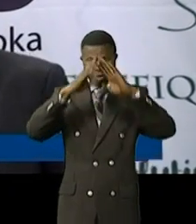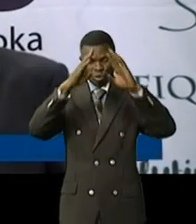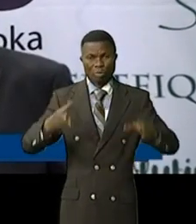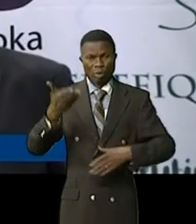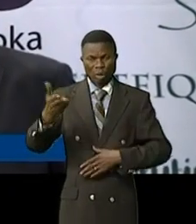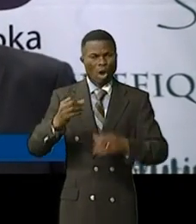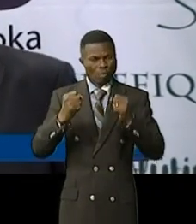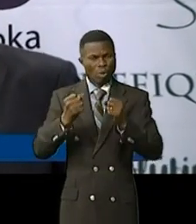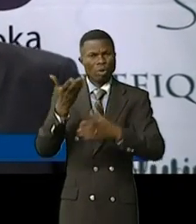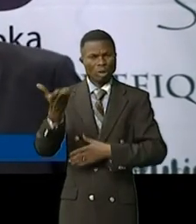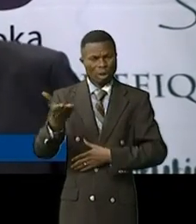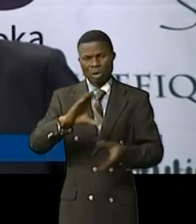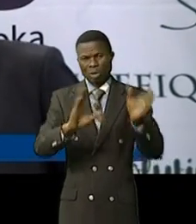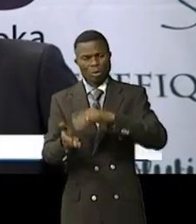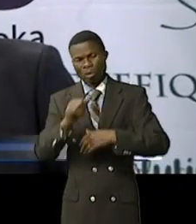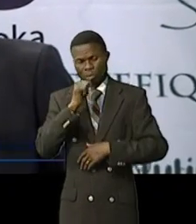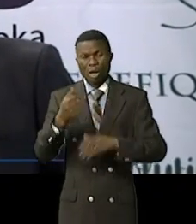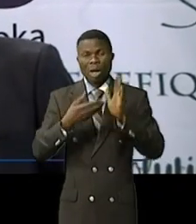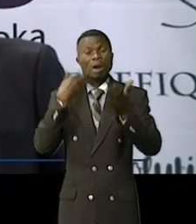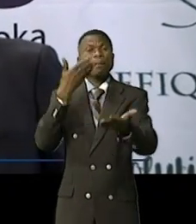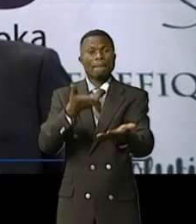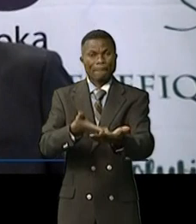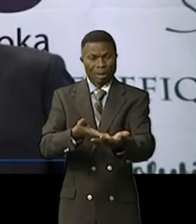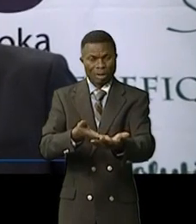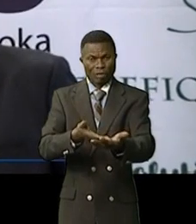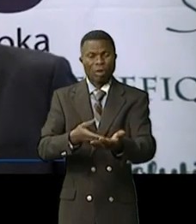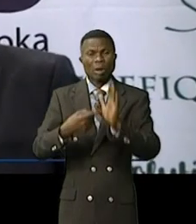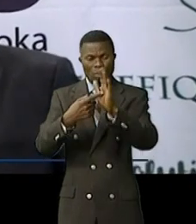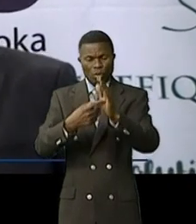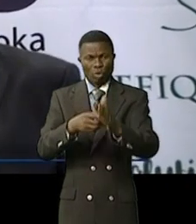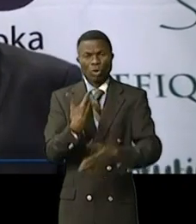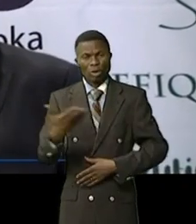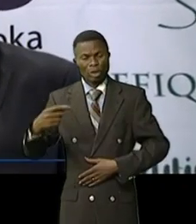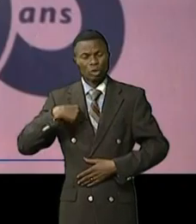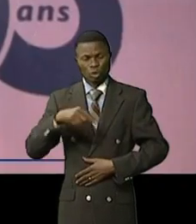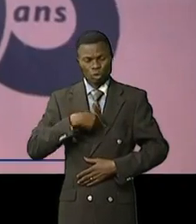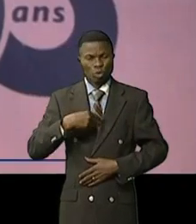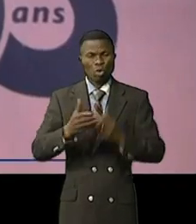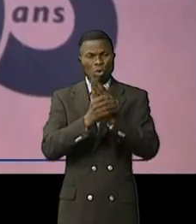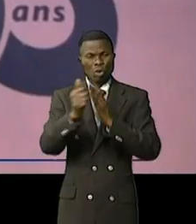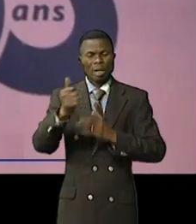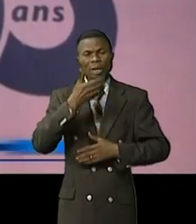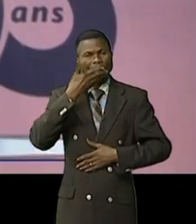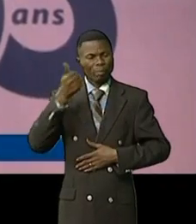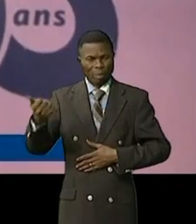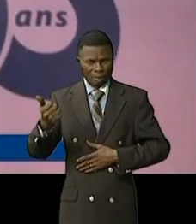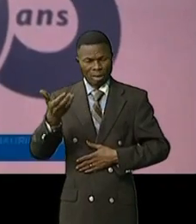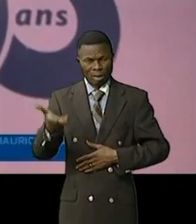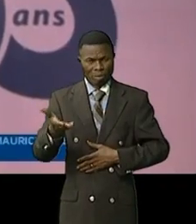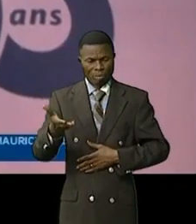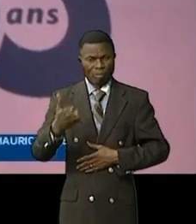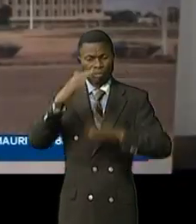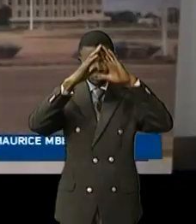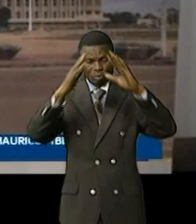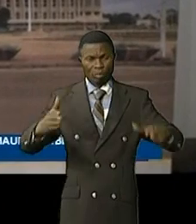toujours solides, ce qui prouve à suffisance que nos produits sont de très bonne qualité. Marqué par les